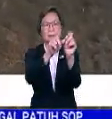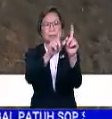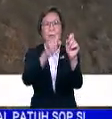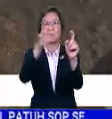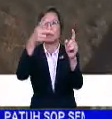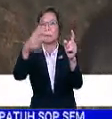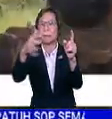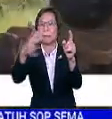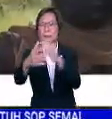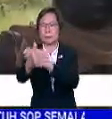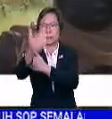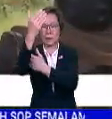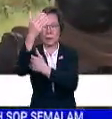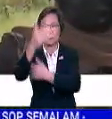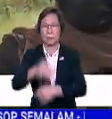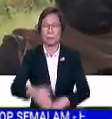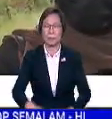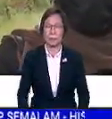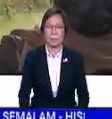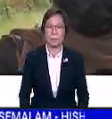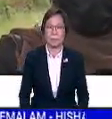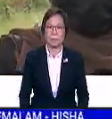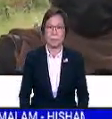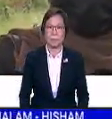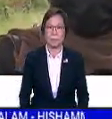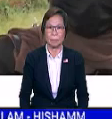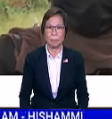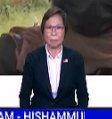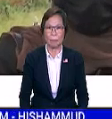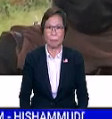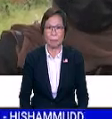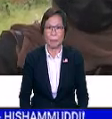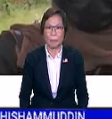pagi. Terkejut, terduduk kami sebab